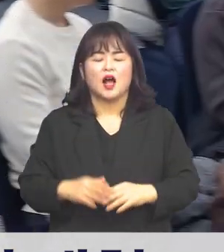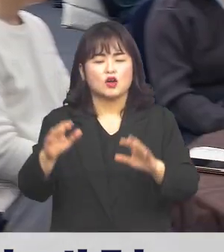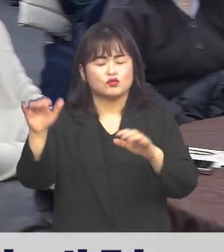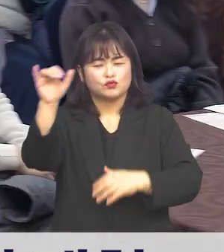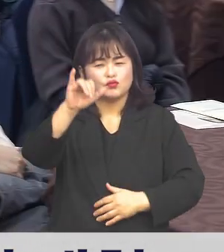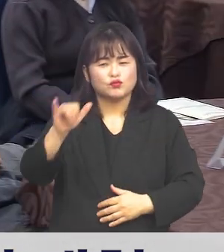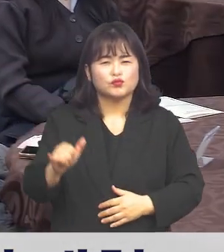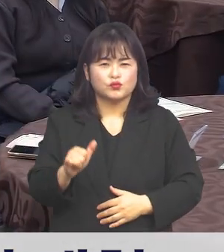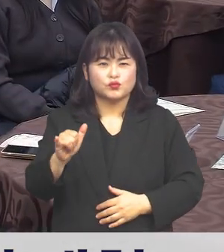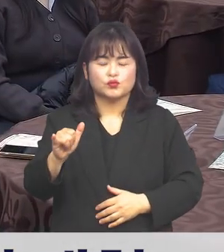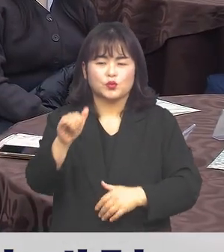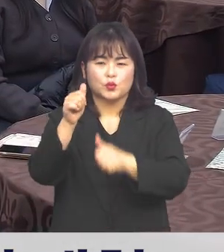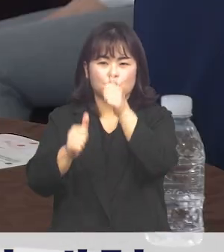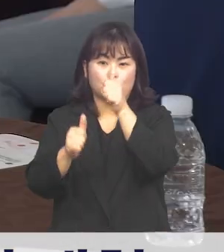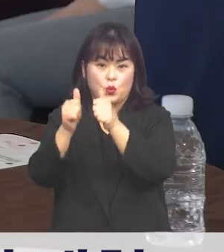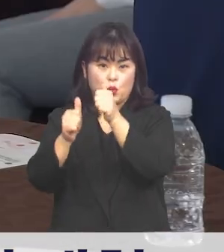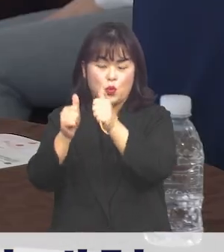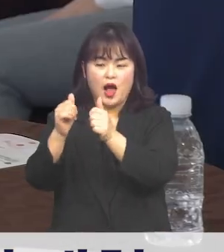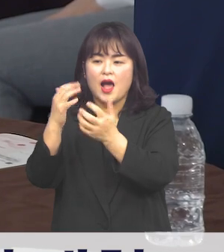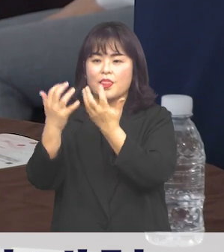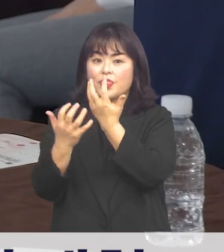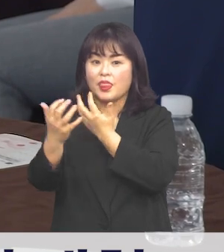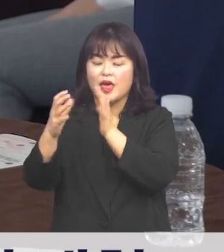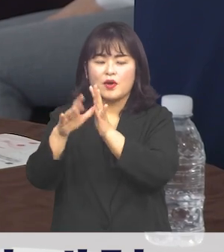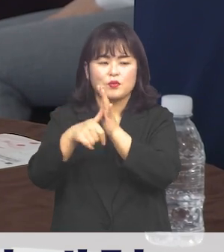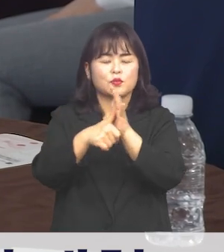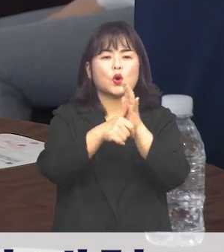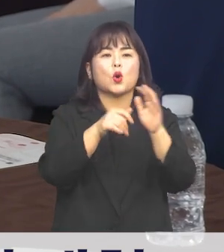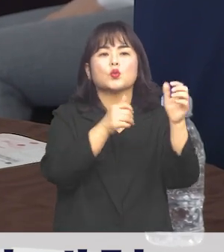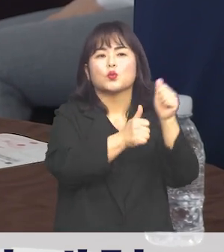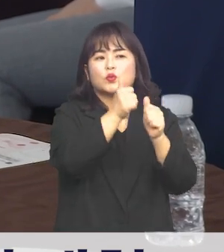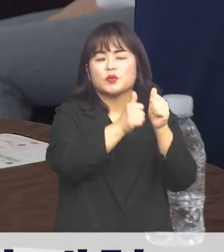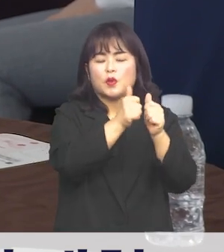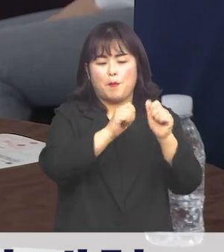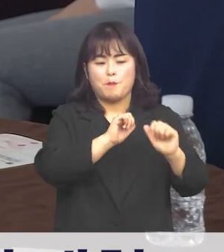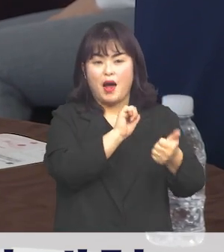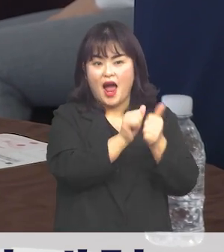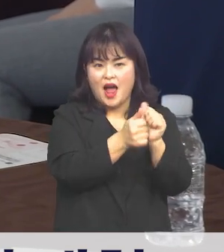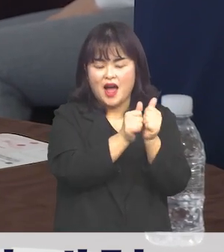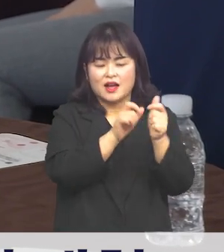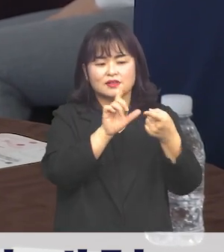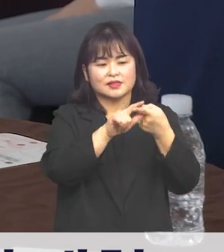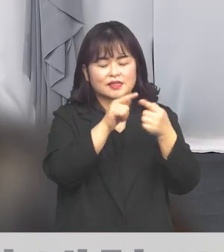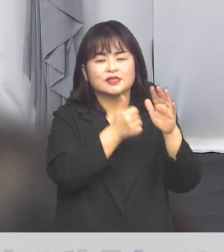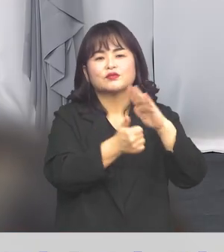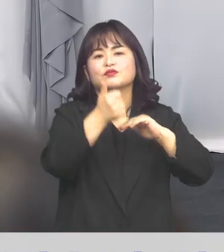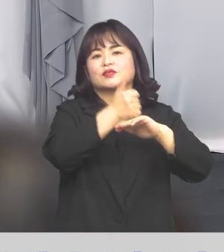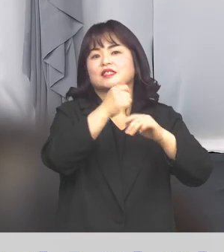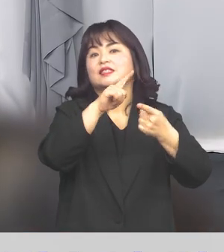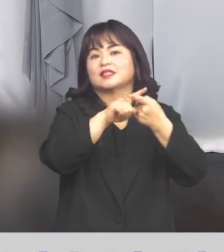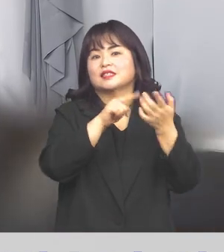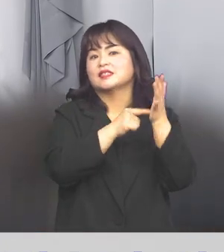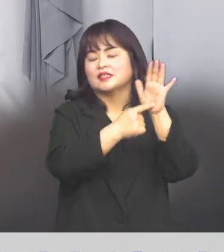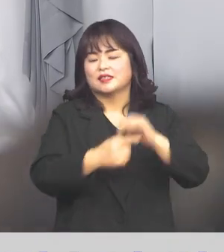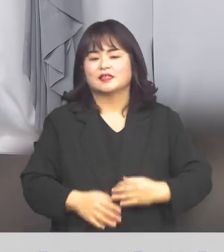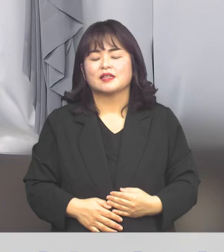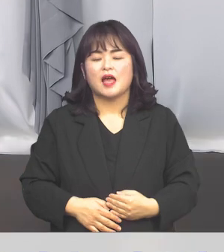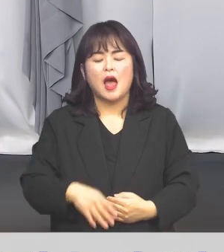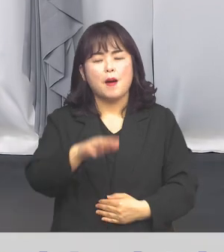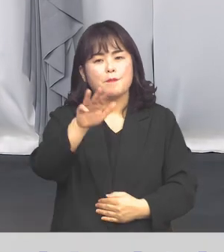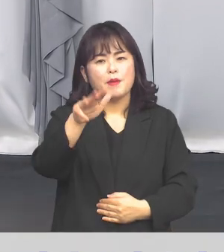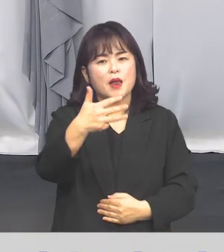전국 독서감상문 대회와 독서 마라톤 대회 우수자를 대상으로 진행됐습니다. 올해 독서 감상문